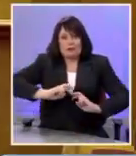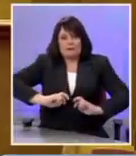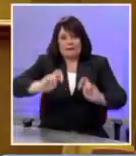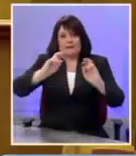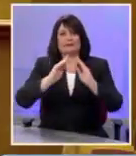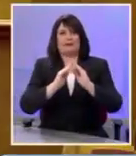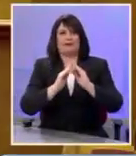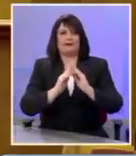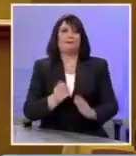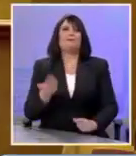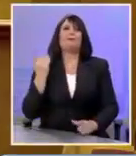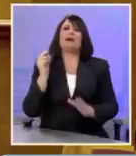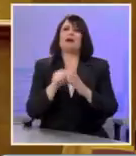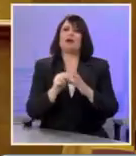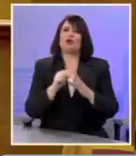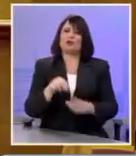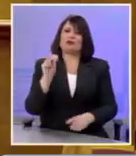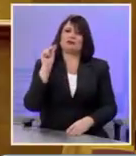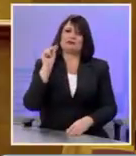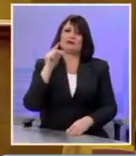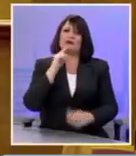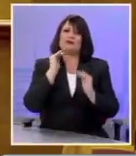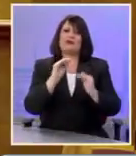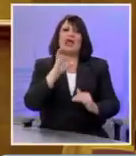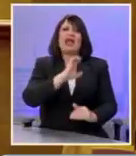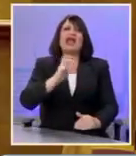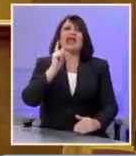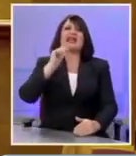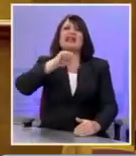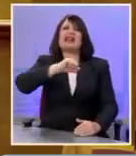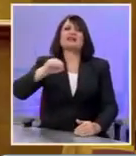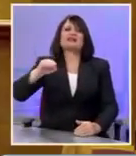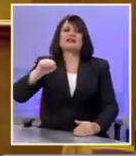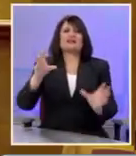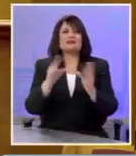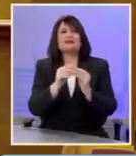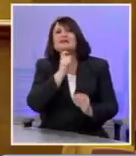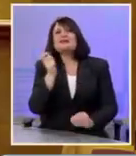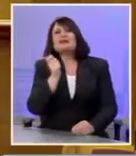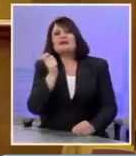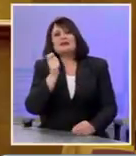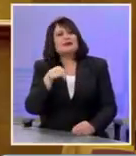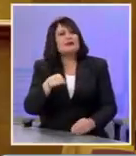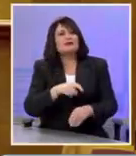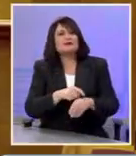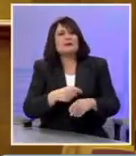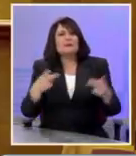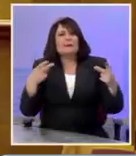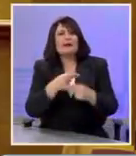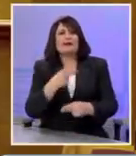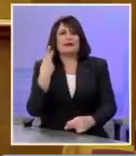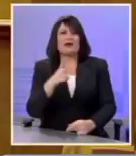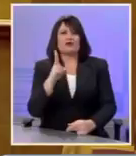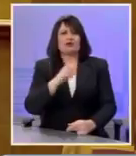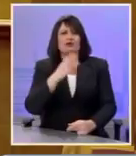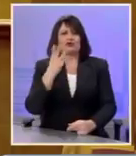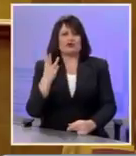Υποσχόταν προεκλογικά τη διατήρηση του ΕΚΑΣ. Και τώρα τι κάνουν? Κόβουν